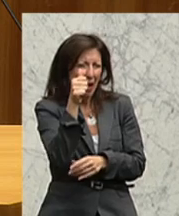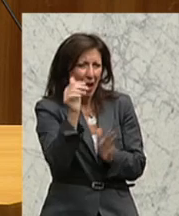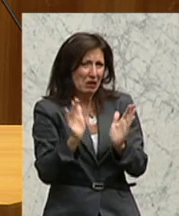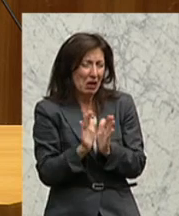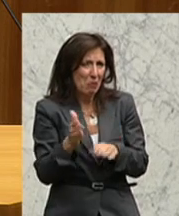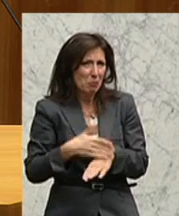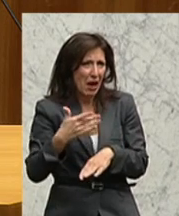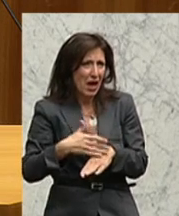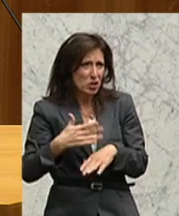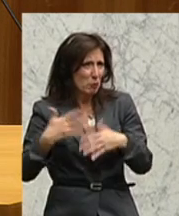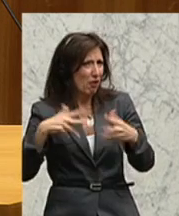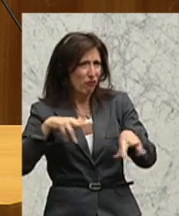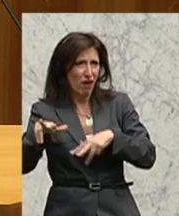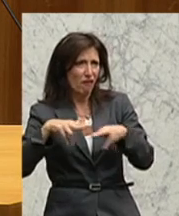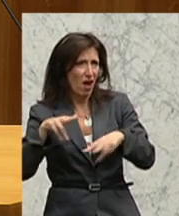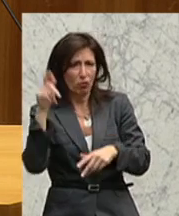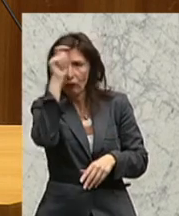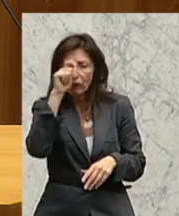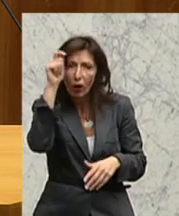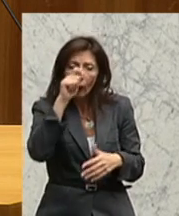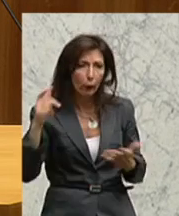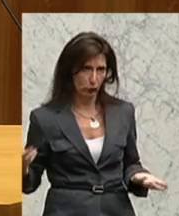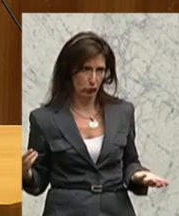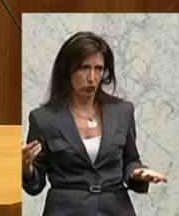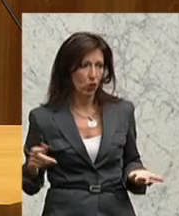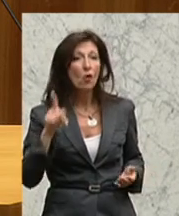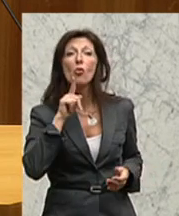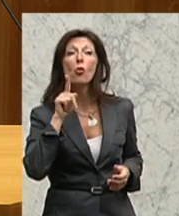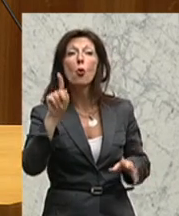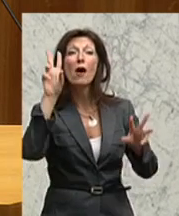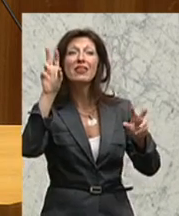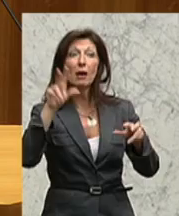absurde Verwaltung aus dem Bereich. Und es ist jetzt nur die Verwaltung.